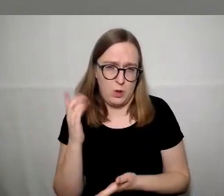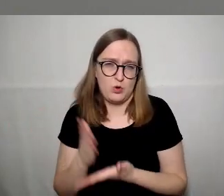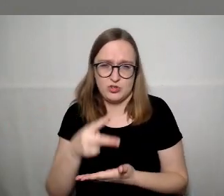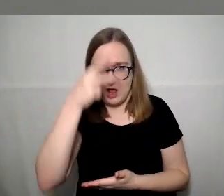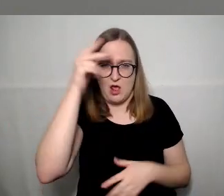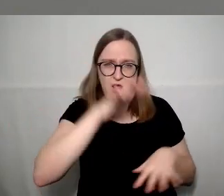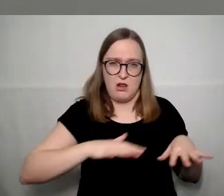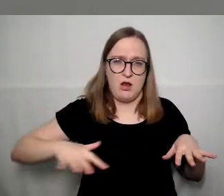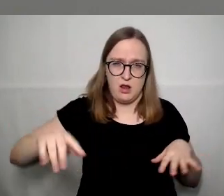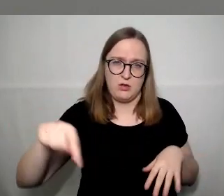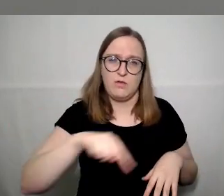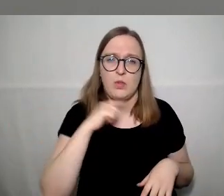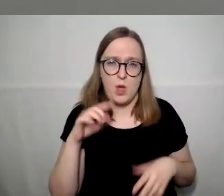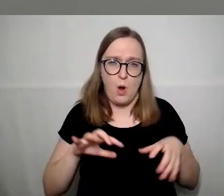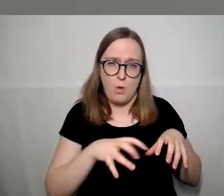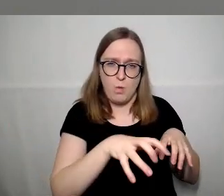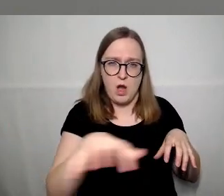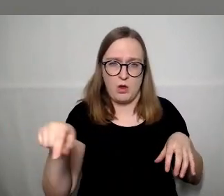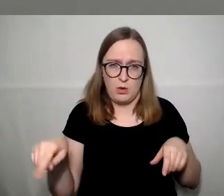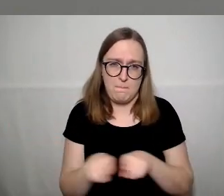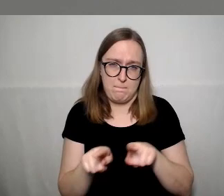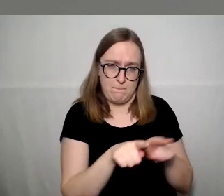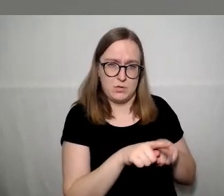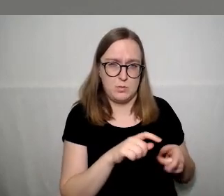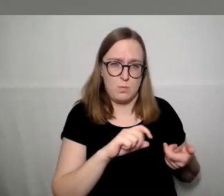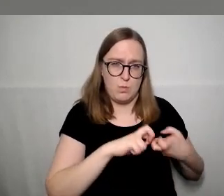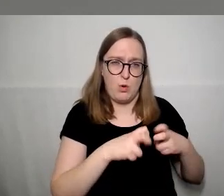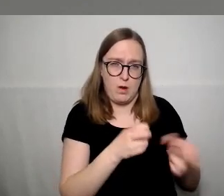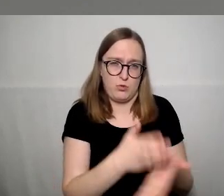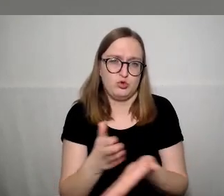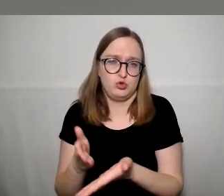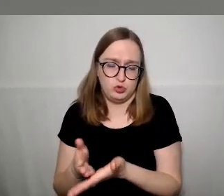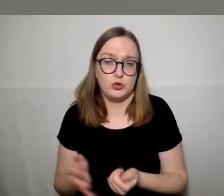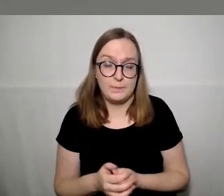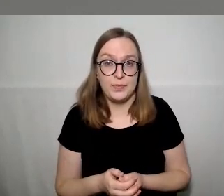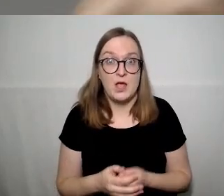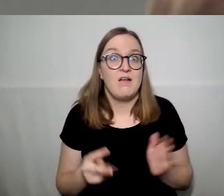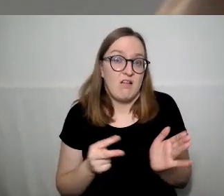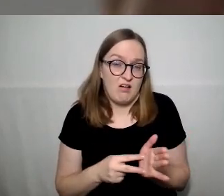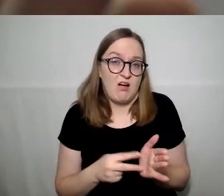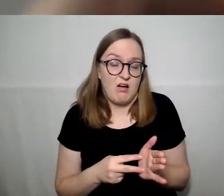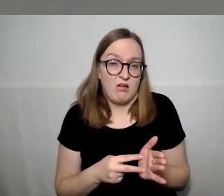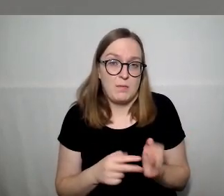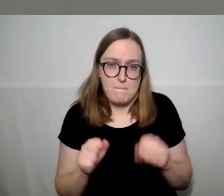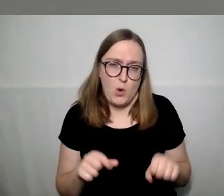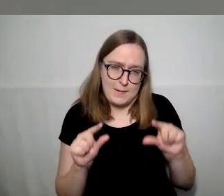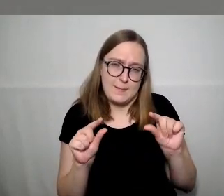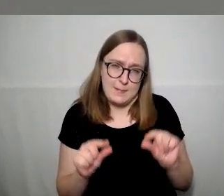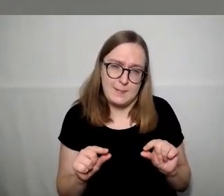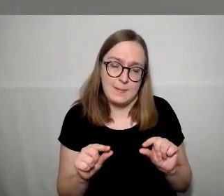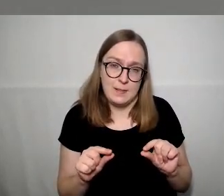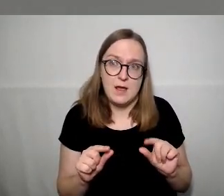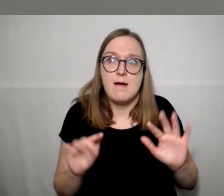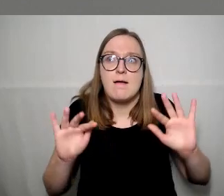Lietuvos regionų yra problema. Na, kad ta kaina galėtų būti mažesnė ir kokiu būdu,